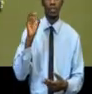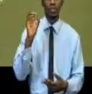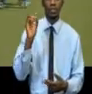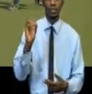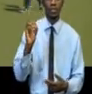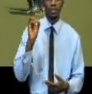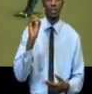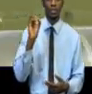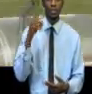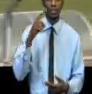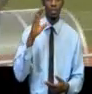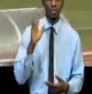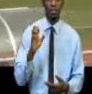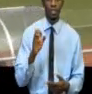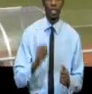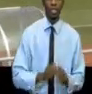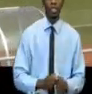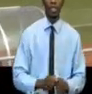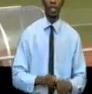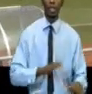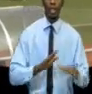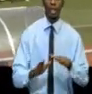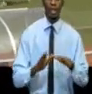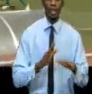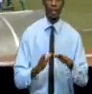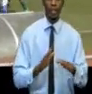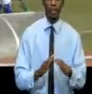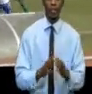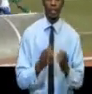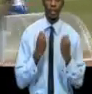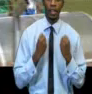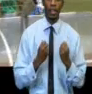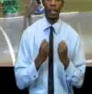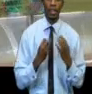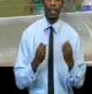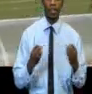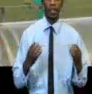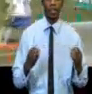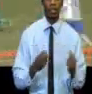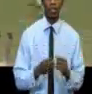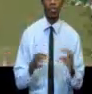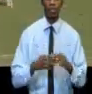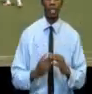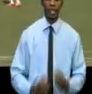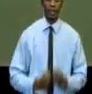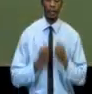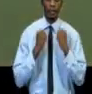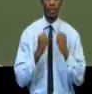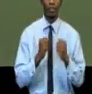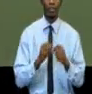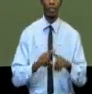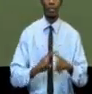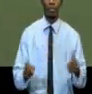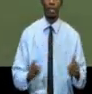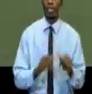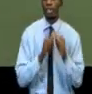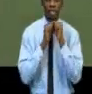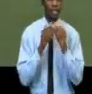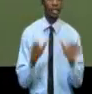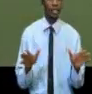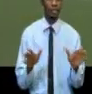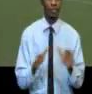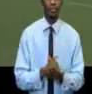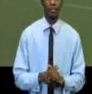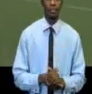hors-jeu. Ce duo va une fois de plus se signaler à la 36e minute en inversant les rôles. Après un vrai slalom